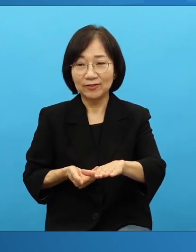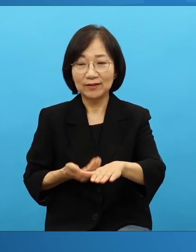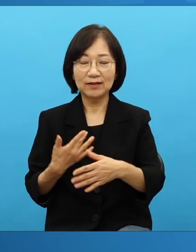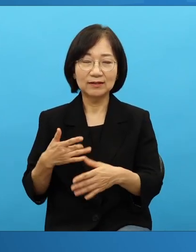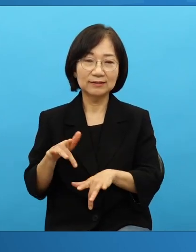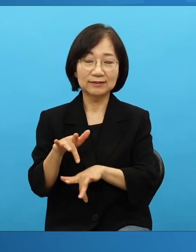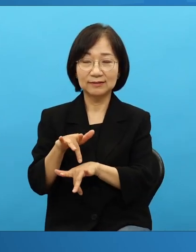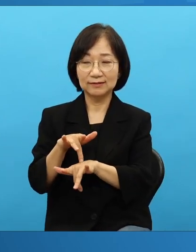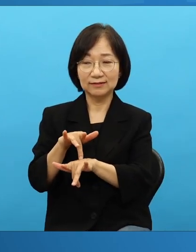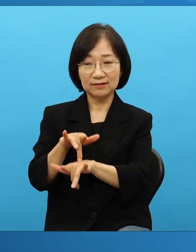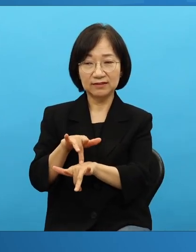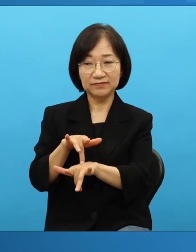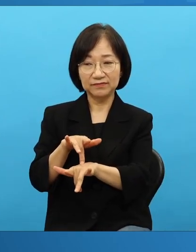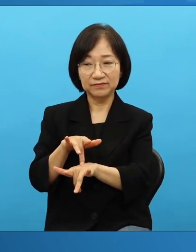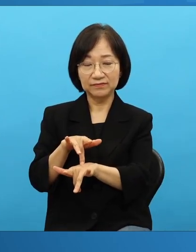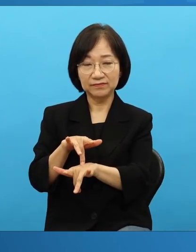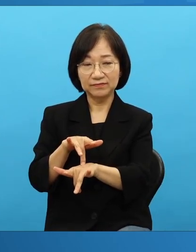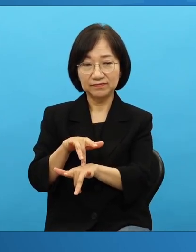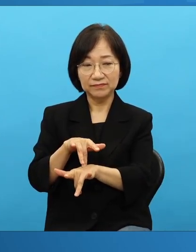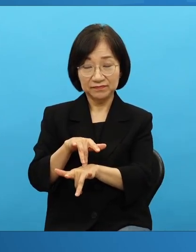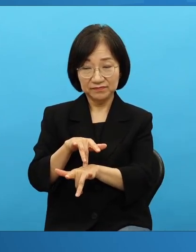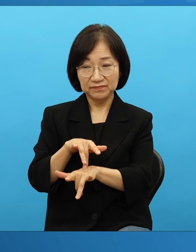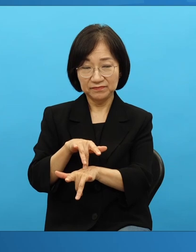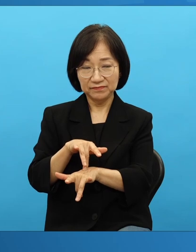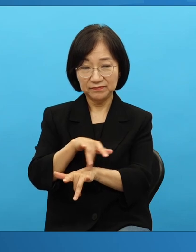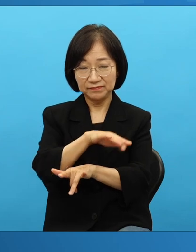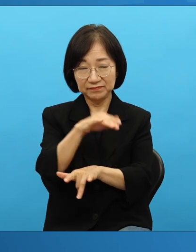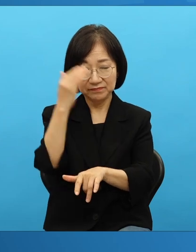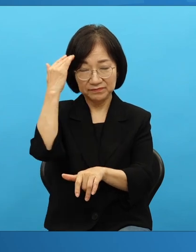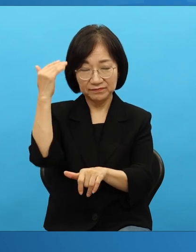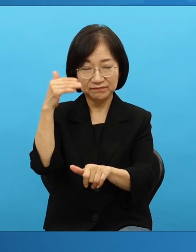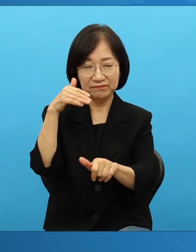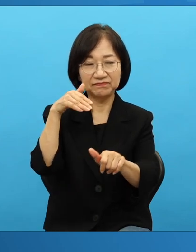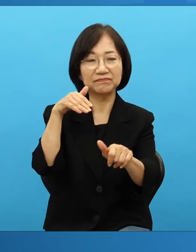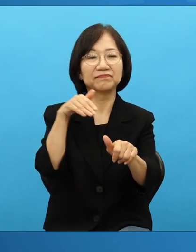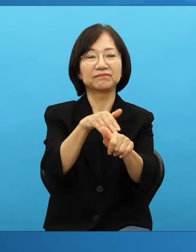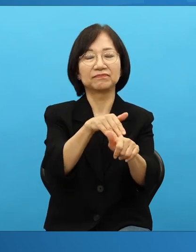사단이 흑암으로 건드려서 꺾었단 말이에요.